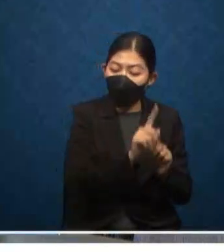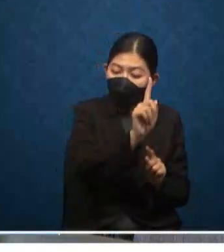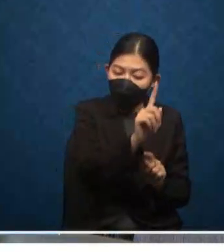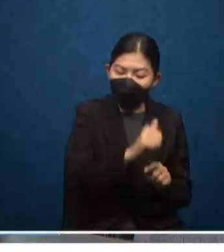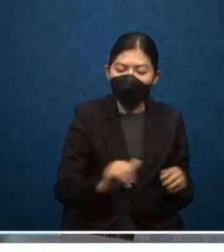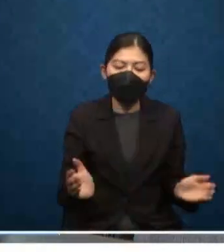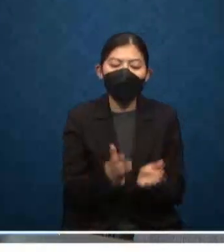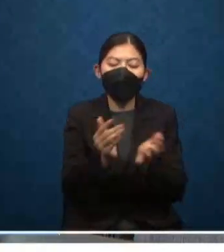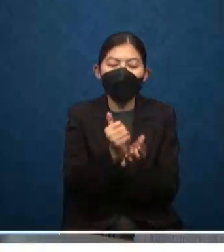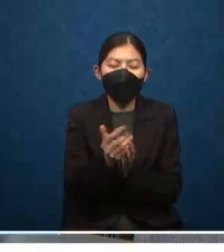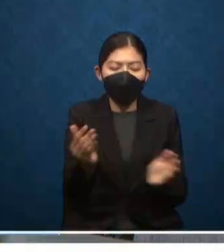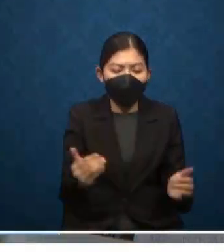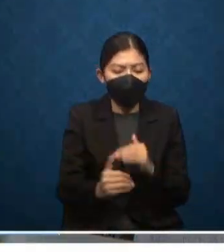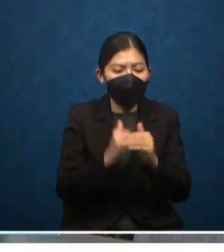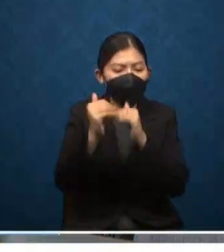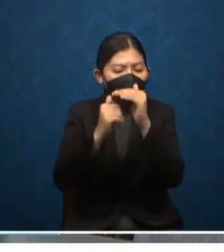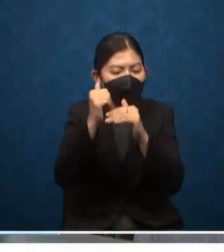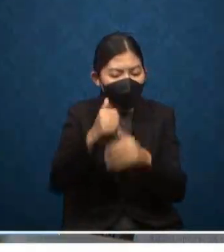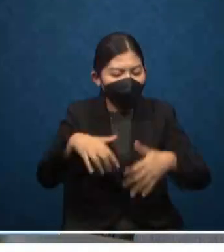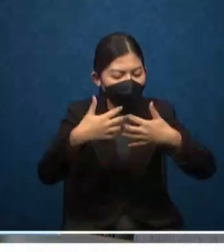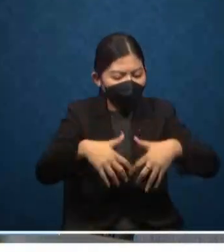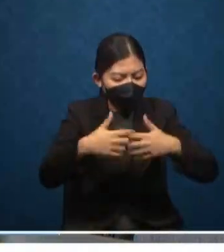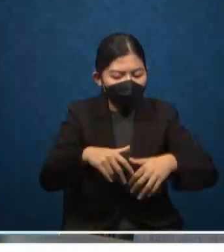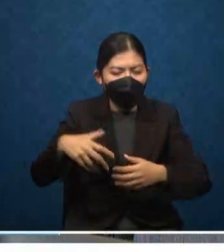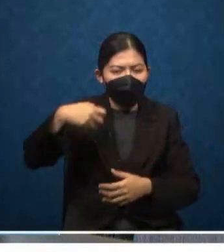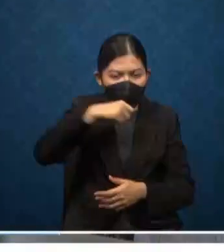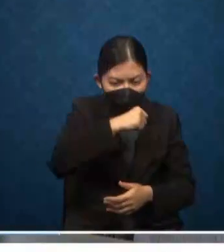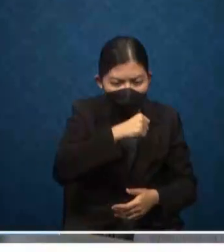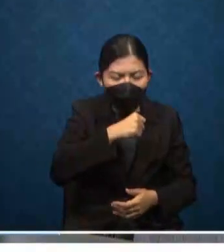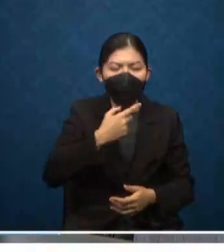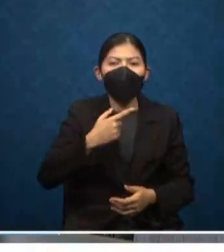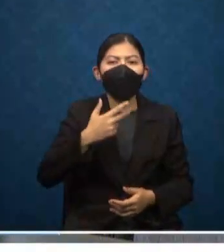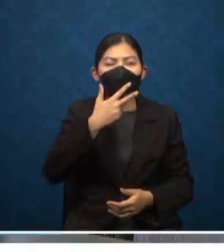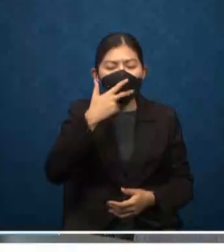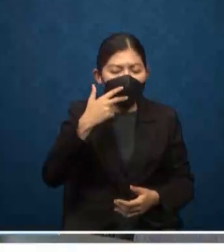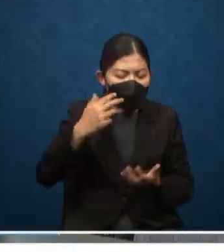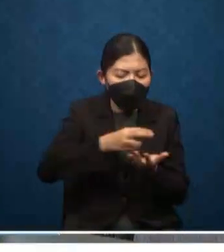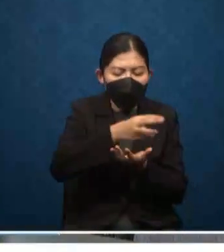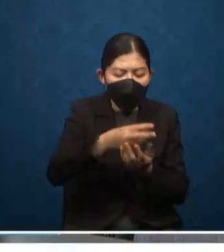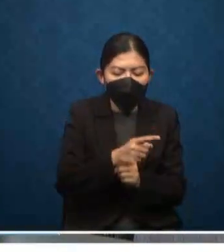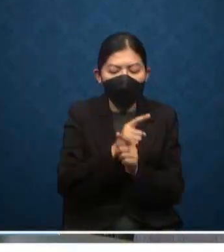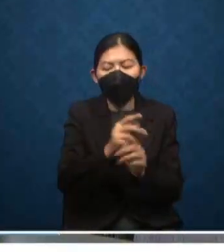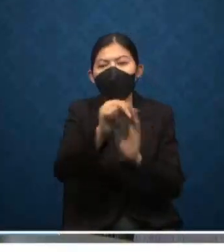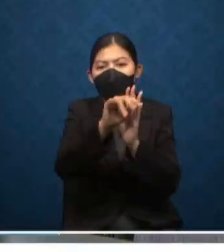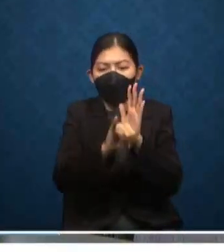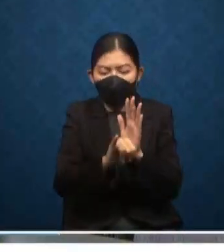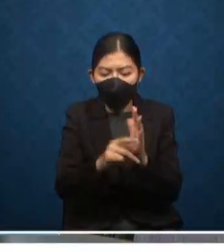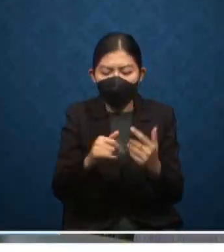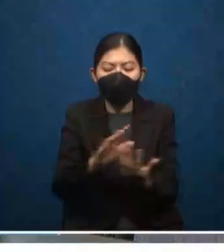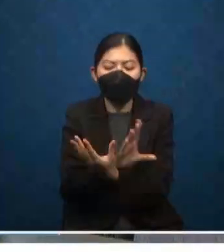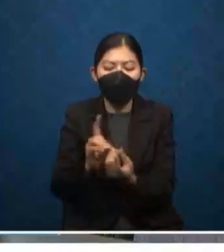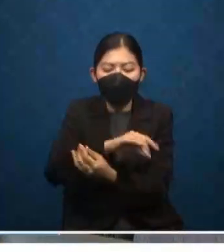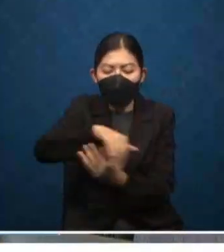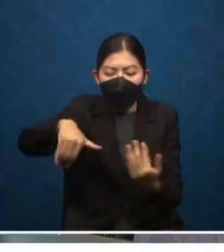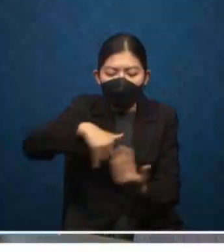นส่งเสริมศึกษาวิจัยและพัฒนาอุตสาหกรรมอ้อยและน้ำตาลทรายให้เป็นไปตามนโยบายของประเทศในด้านเศรษฐกิจสังค